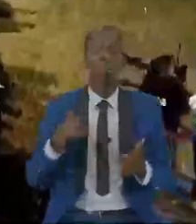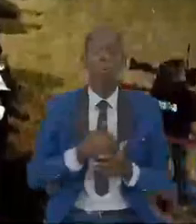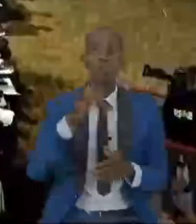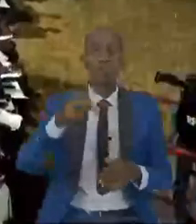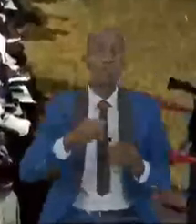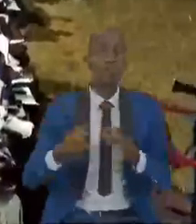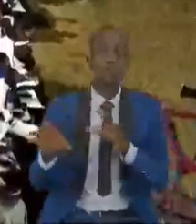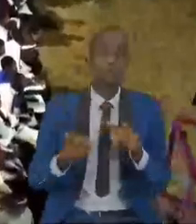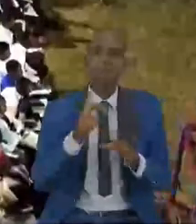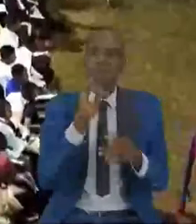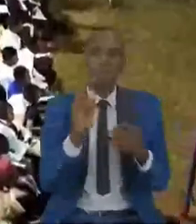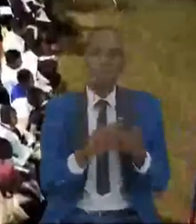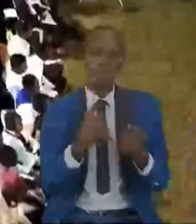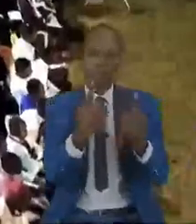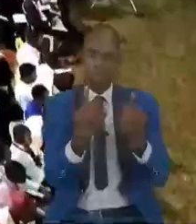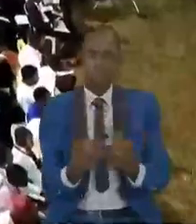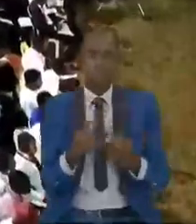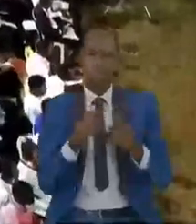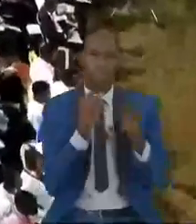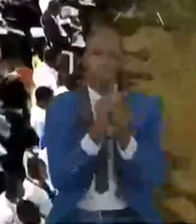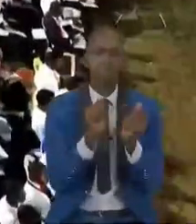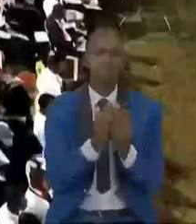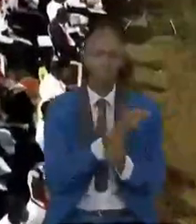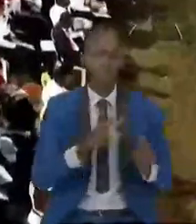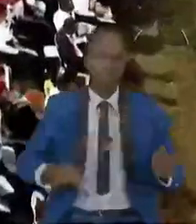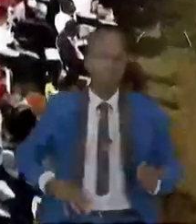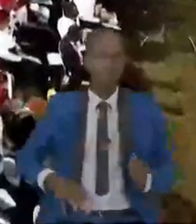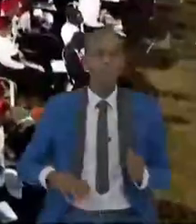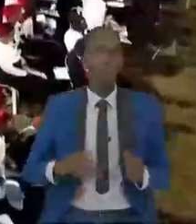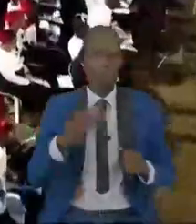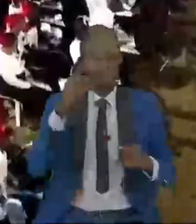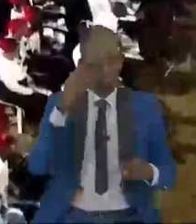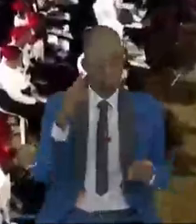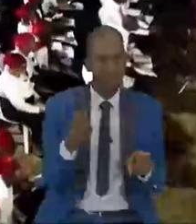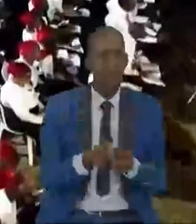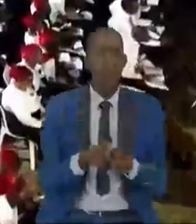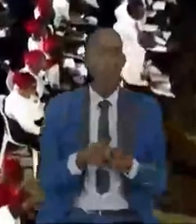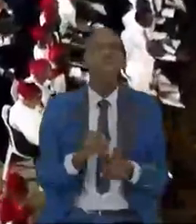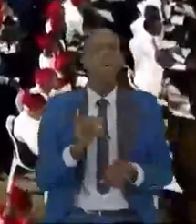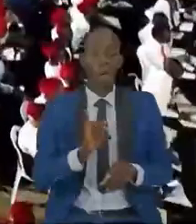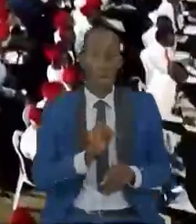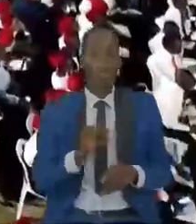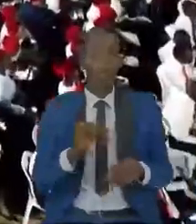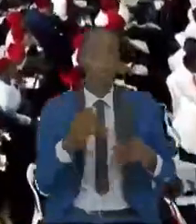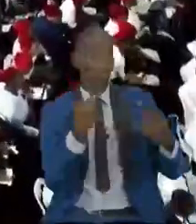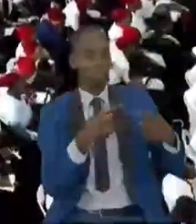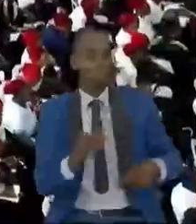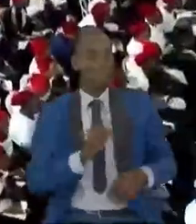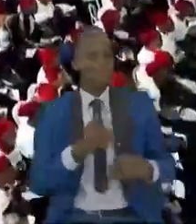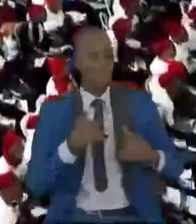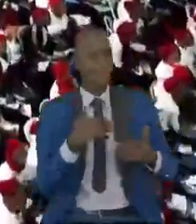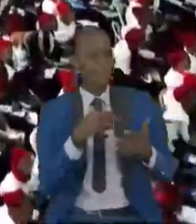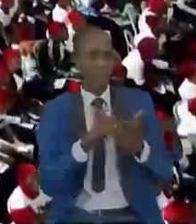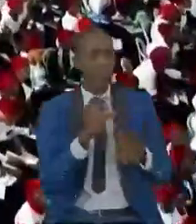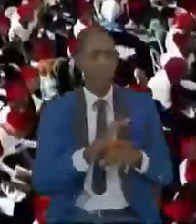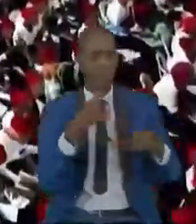toi, ils savent tout. Nous le savons, que tout ce qu'il te faut faire, de venir à Christ. Les arguments, la religion, j'ai